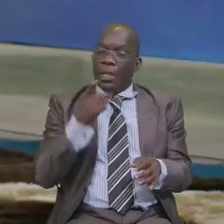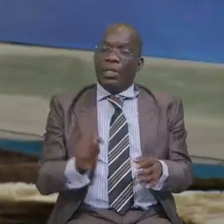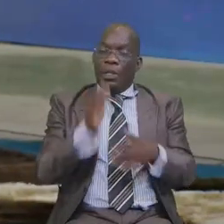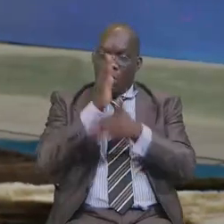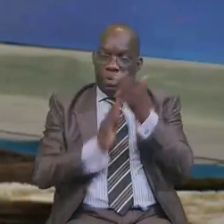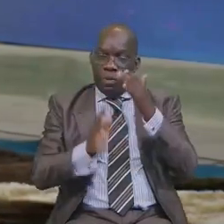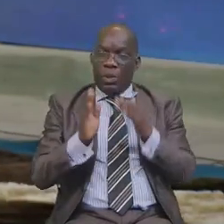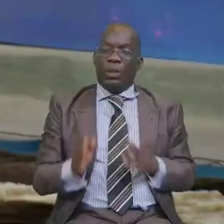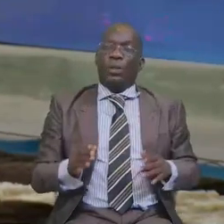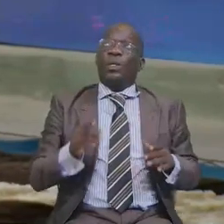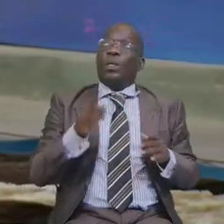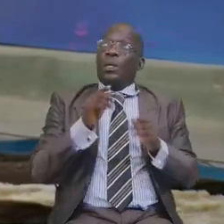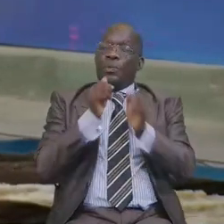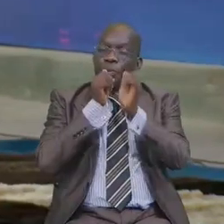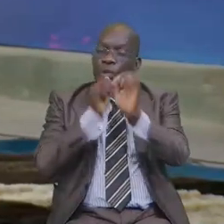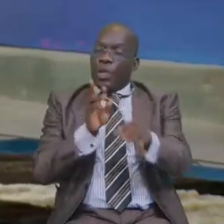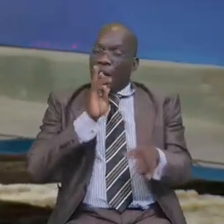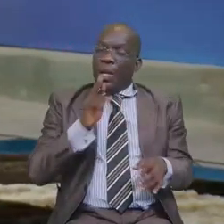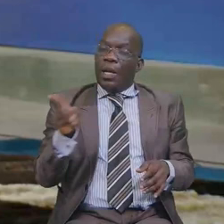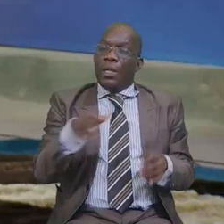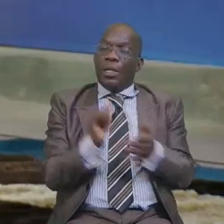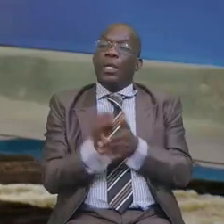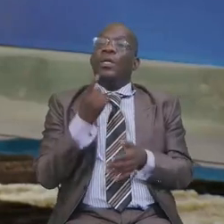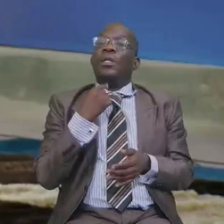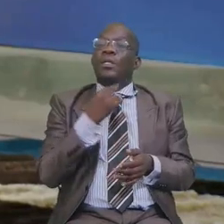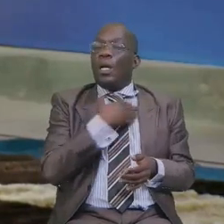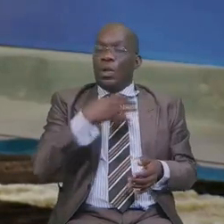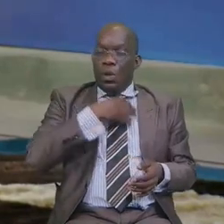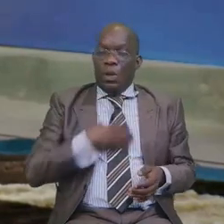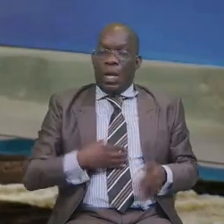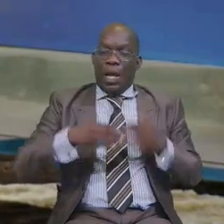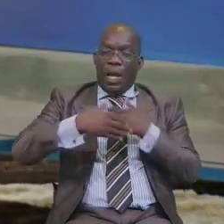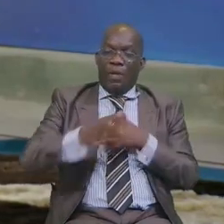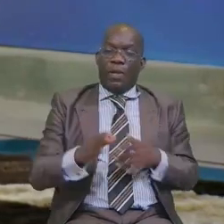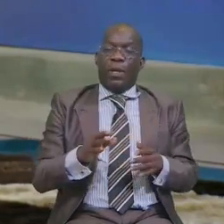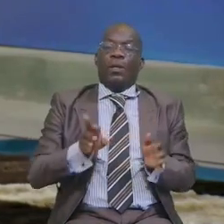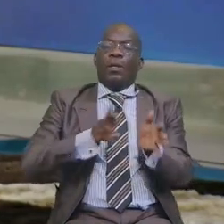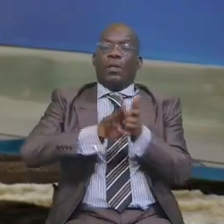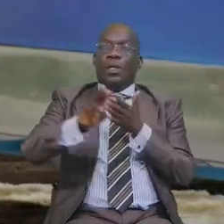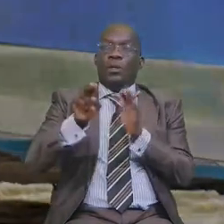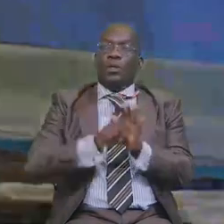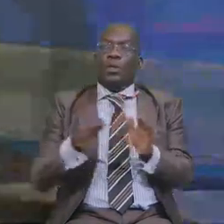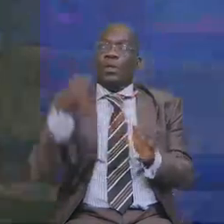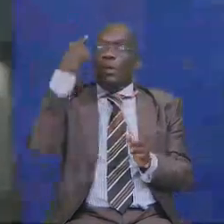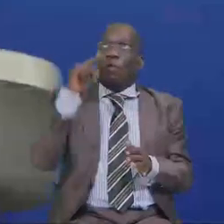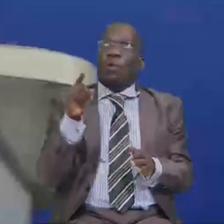qui ont faim et soif de la justice, car ils seront rassasiés. Ça,